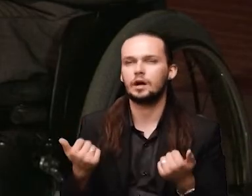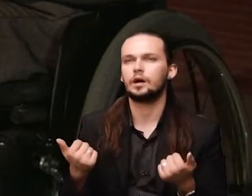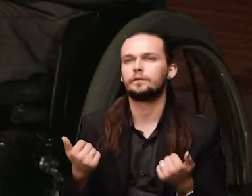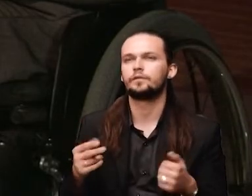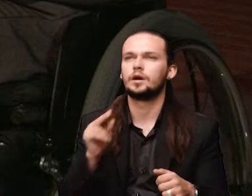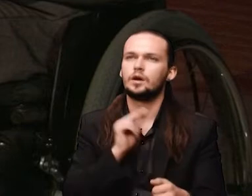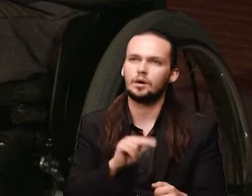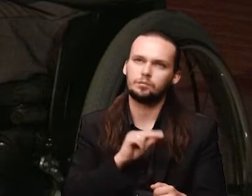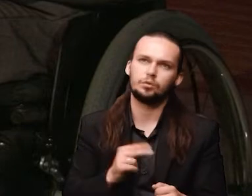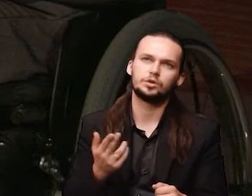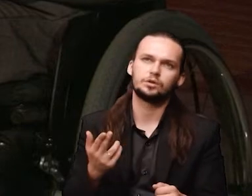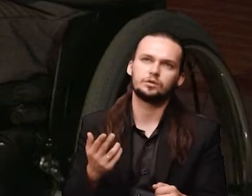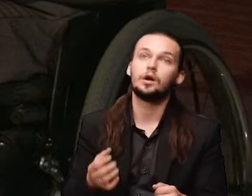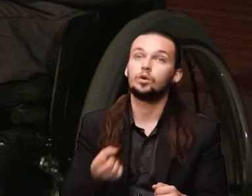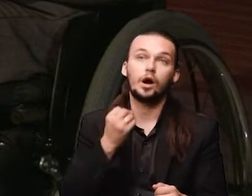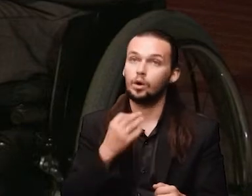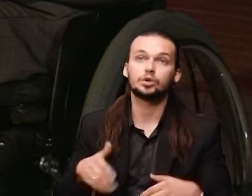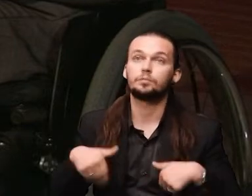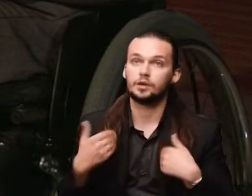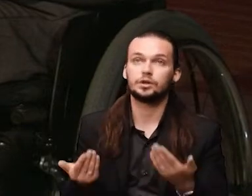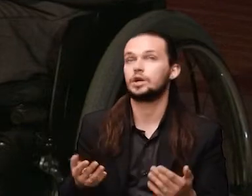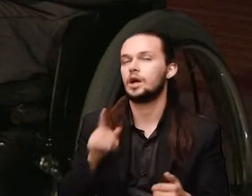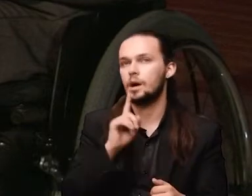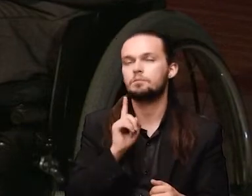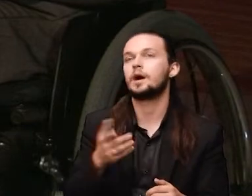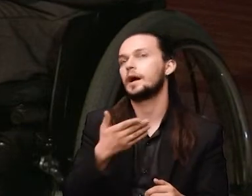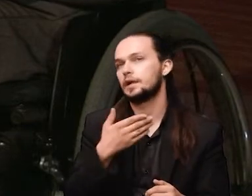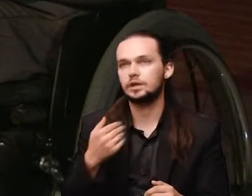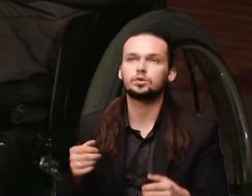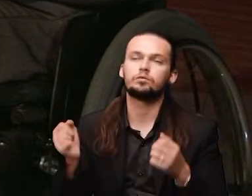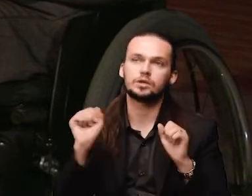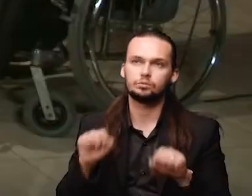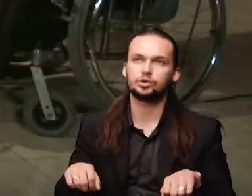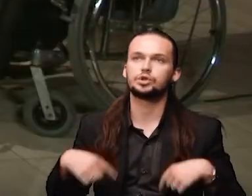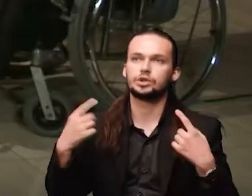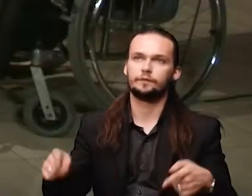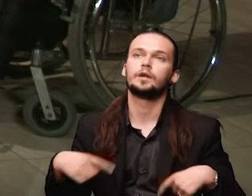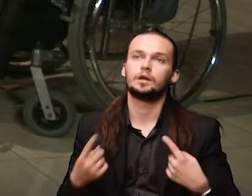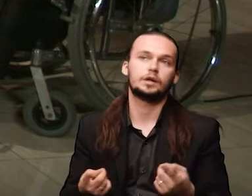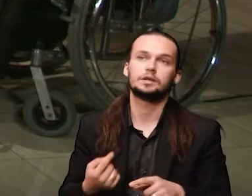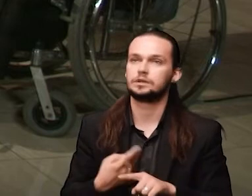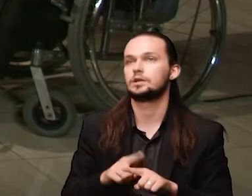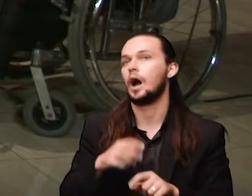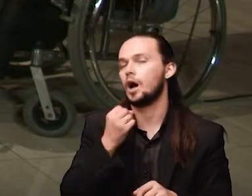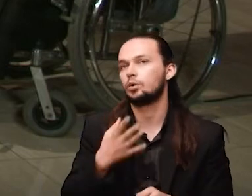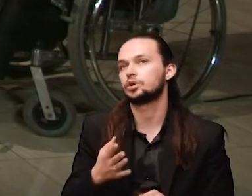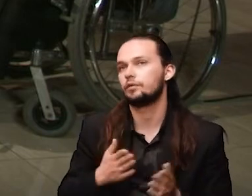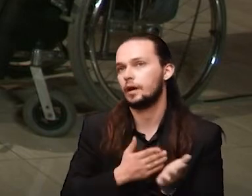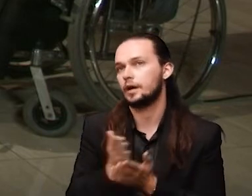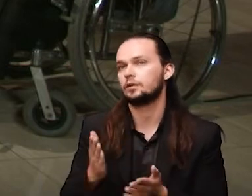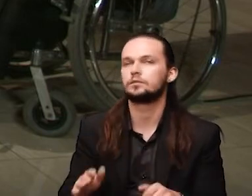а вот все-таки рабочий персонал обучать это надо. Это хорошее предложение. Персонал пока вот у нас нет возможности ездить, и ничего не обустроено,